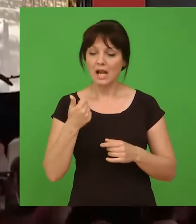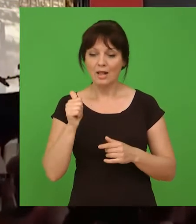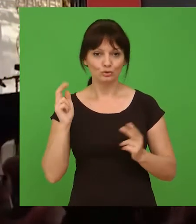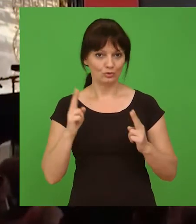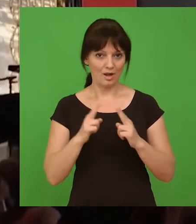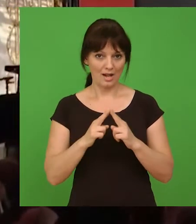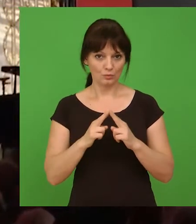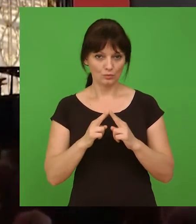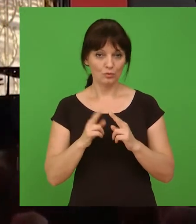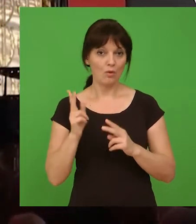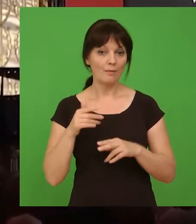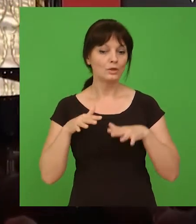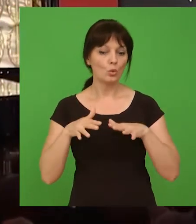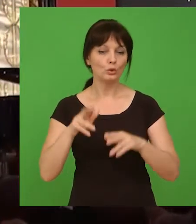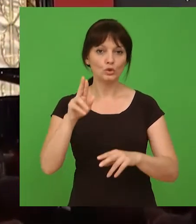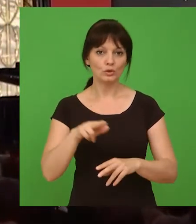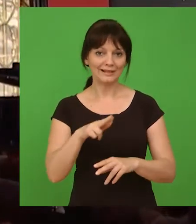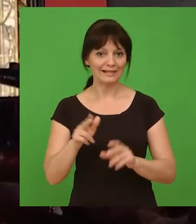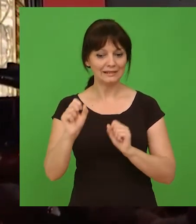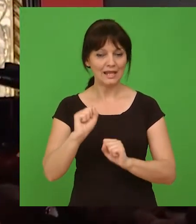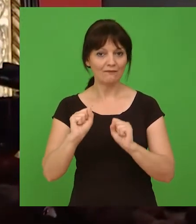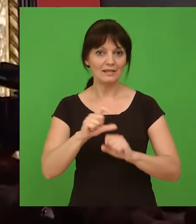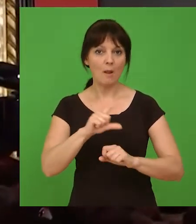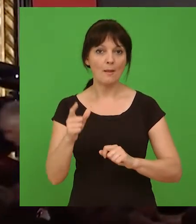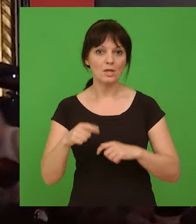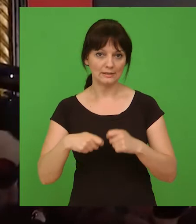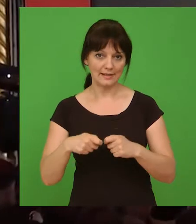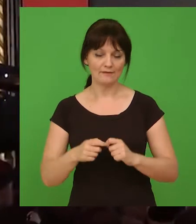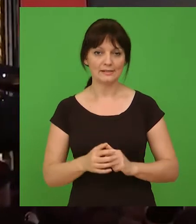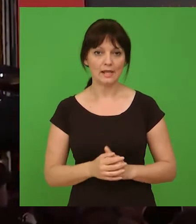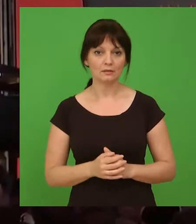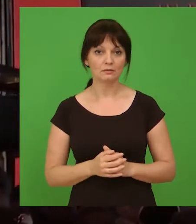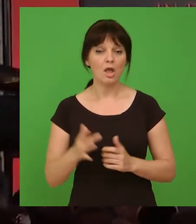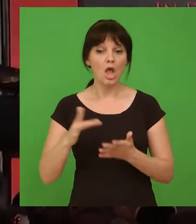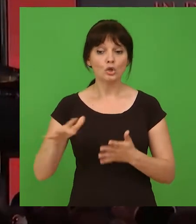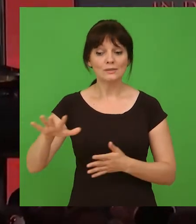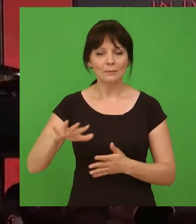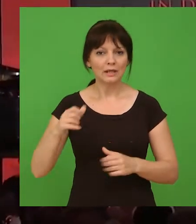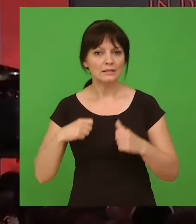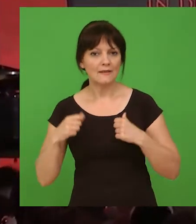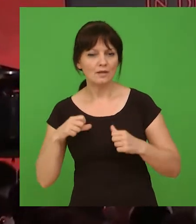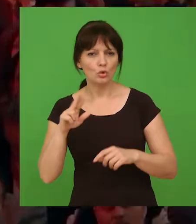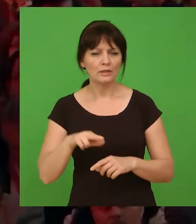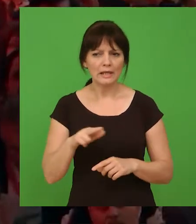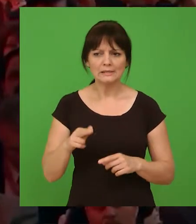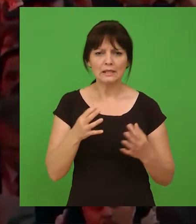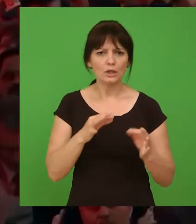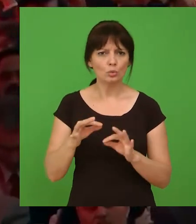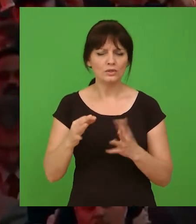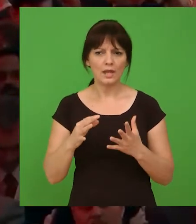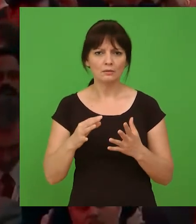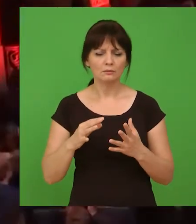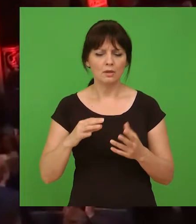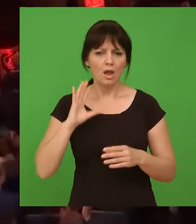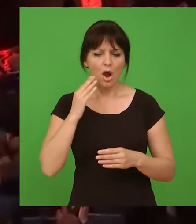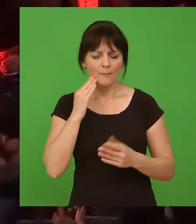találkozón, amit az üldözött keresztények védelmére szerveztek. A Közép-Keleten szenvedő keresztények esete felkavarta